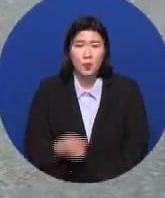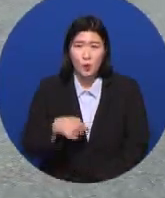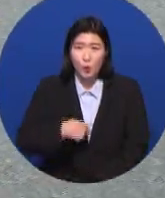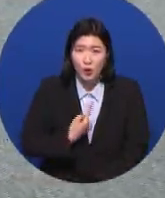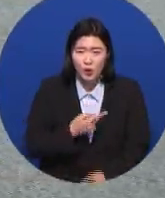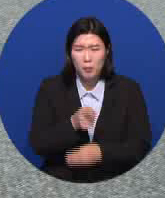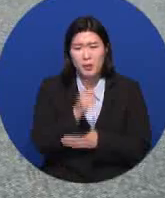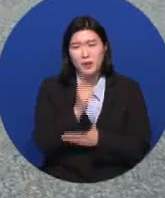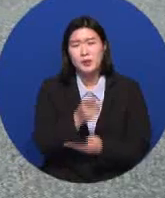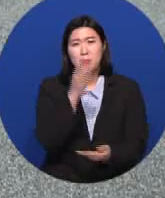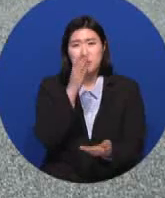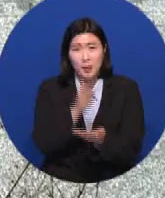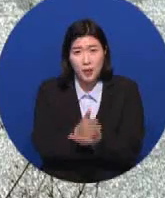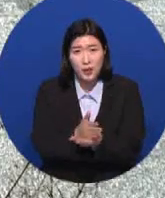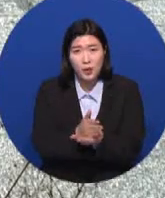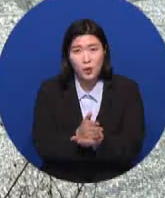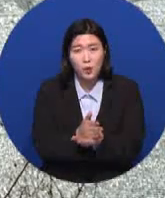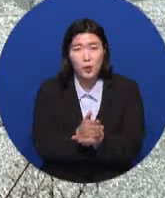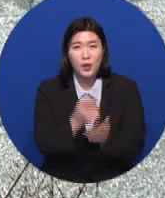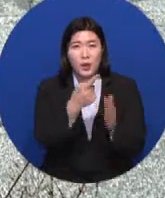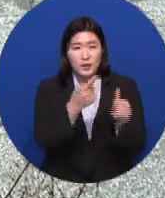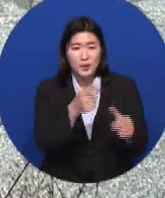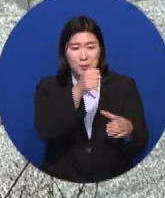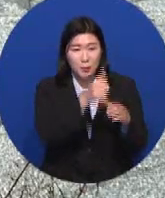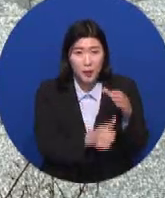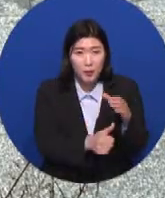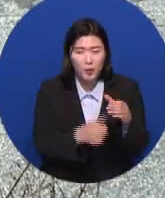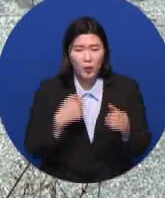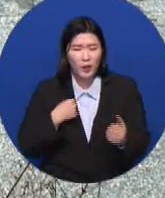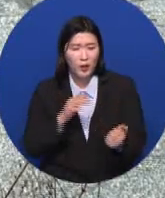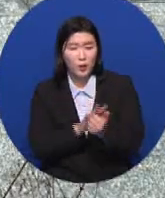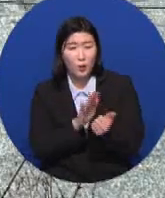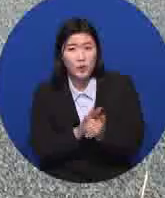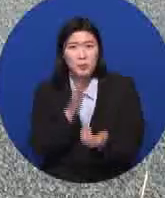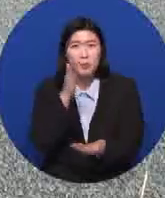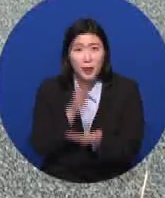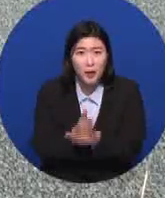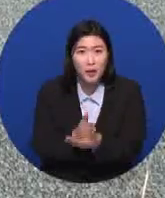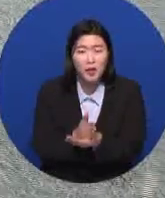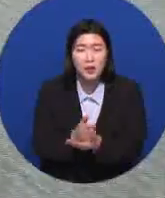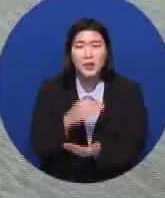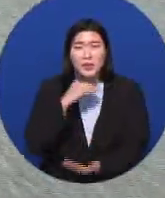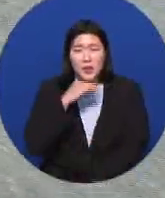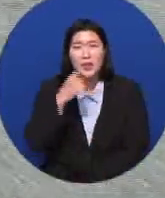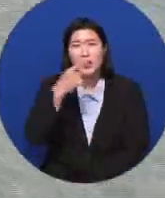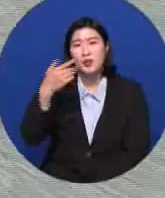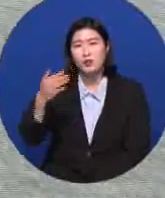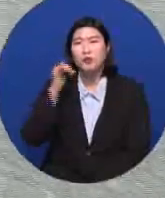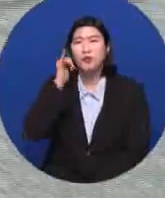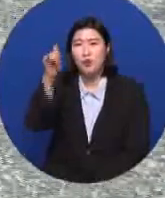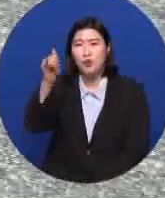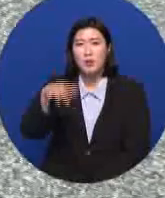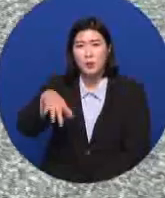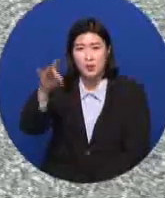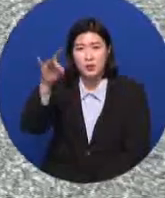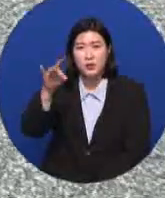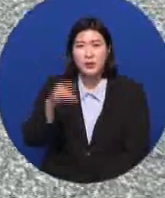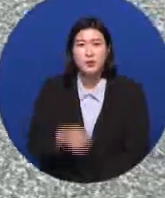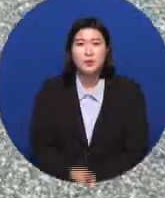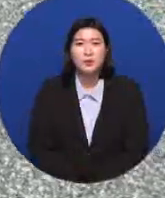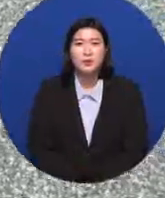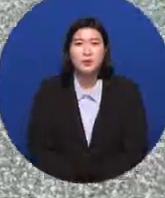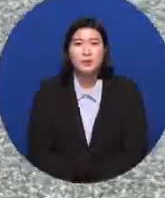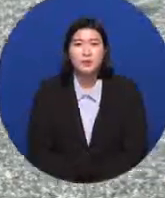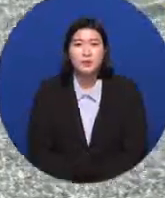두 명 이상이 함께 다니고 일행의 물에 빠지면 직접 구조 하지 말고 119 에 즉시 신고해야 합니다